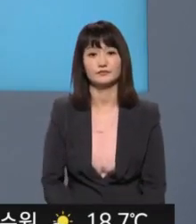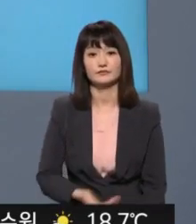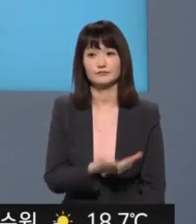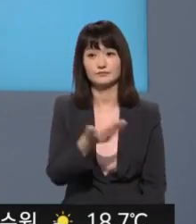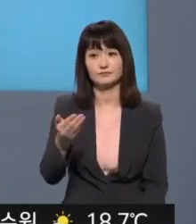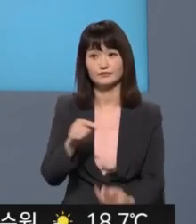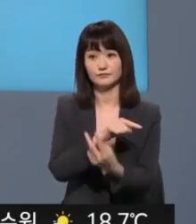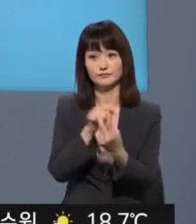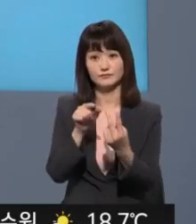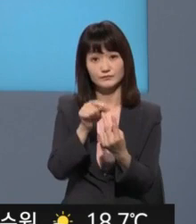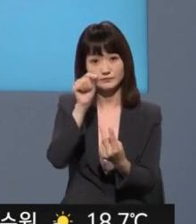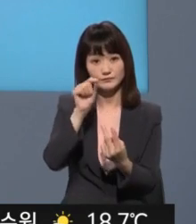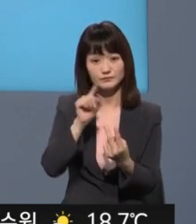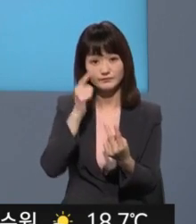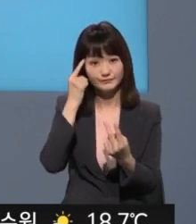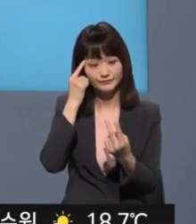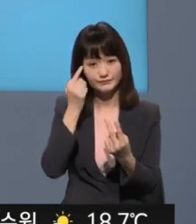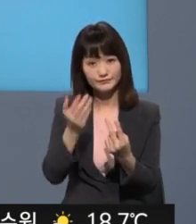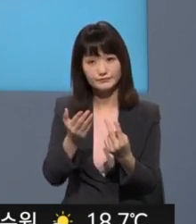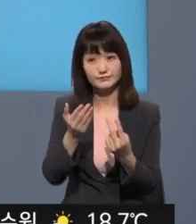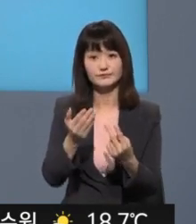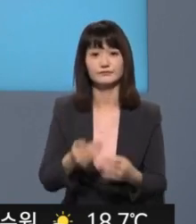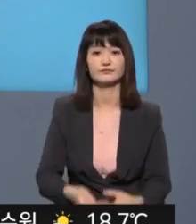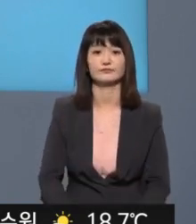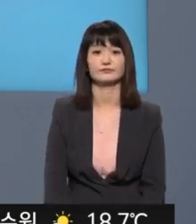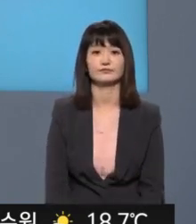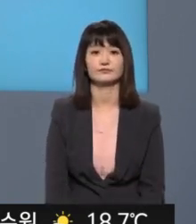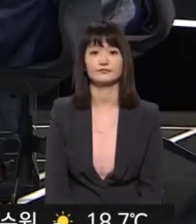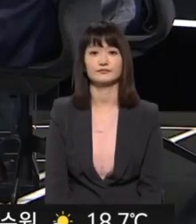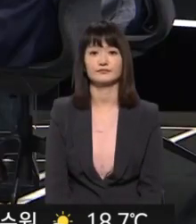여러분이 픽한 오늘의 썰 무엇인가요?